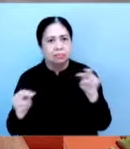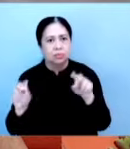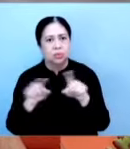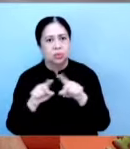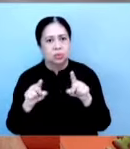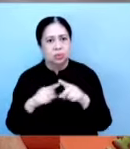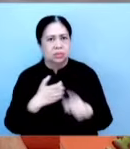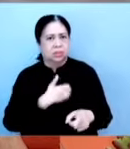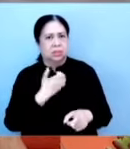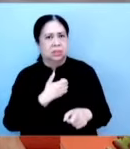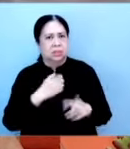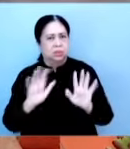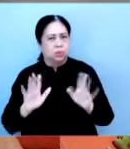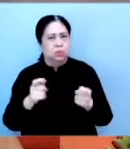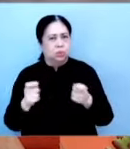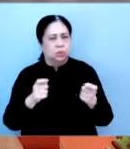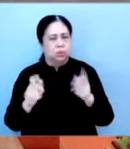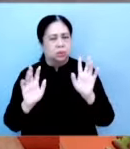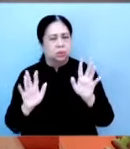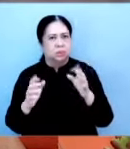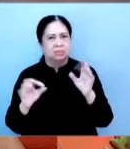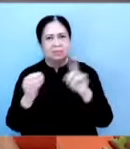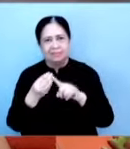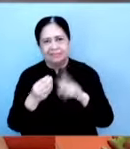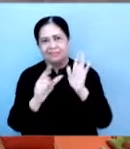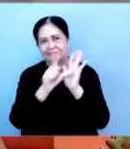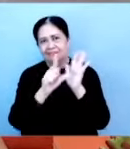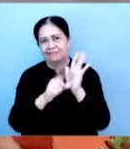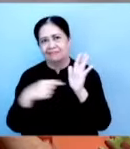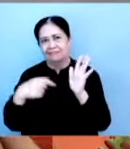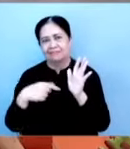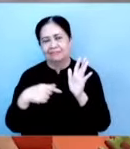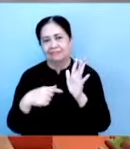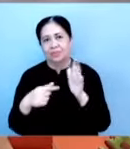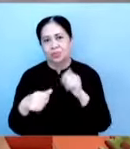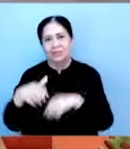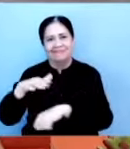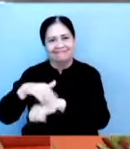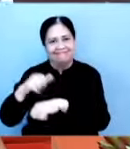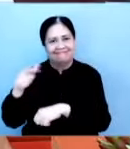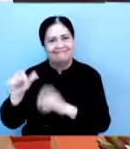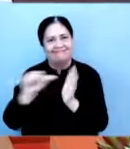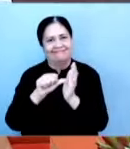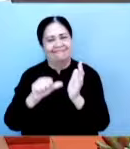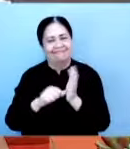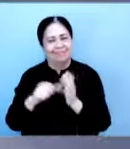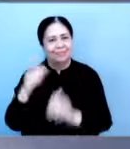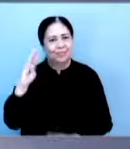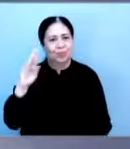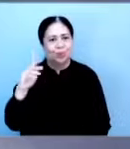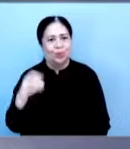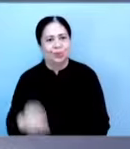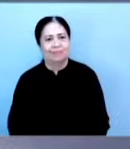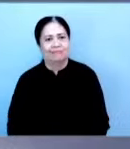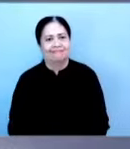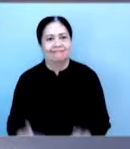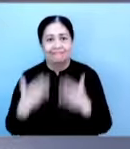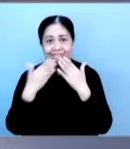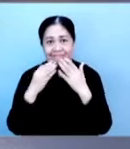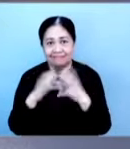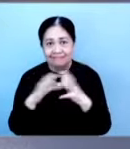emosyon kapag usapang batas na kaya kaya natin tinawag si Attorney buko yon Maraming salamat